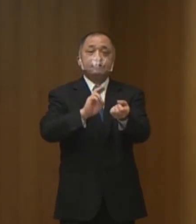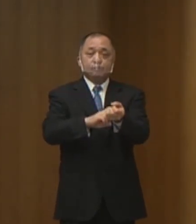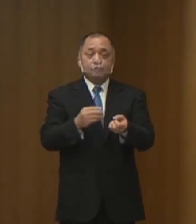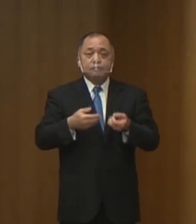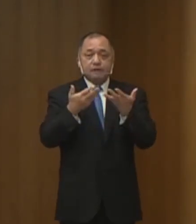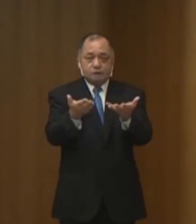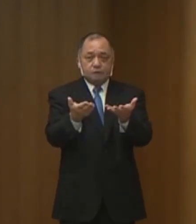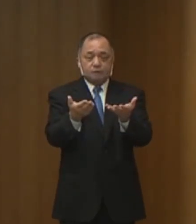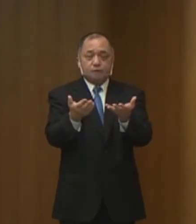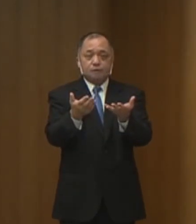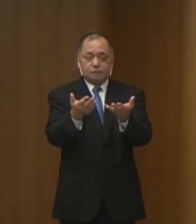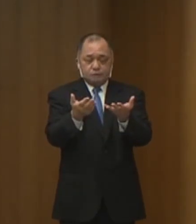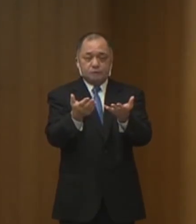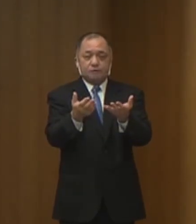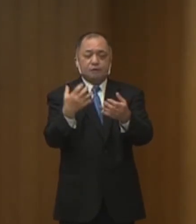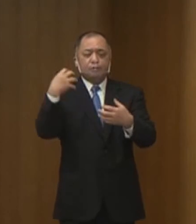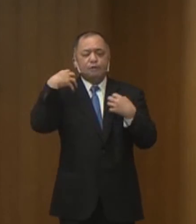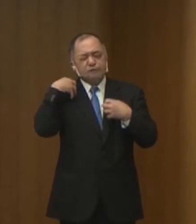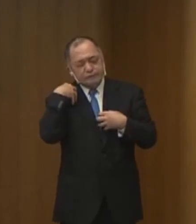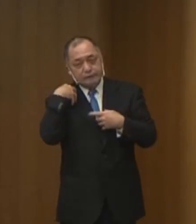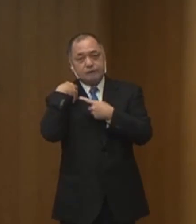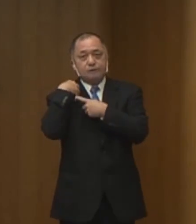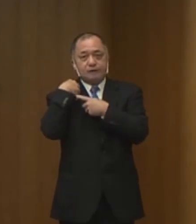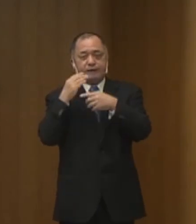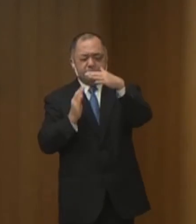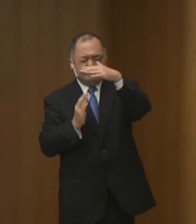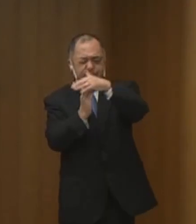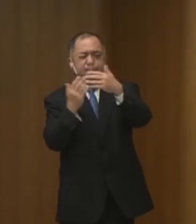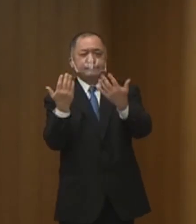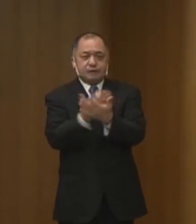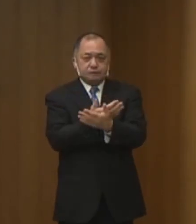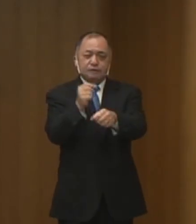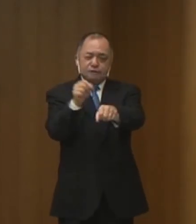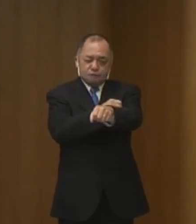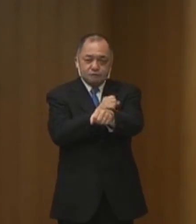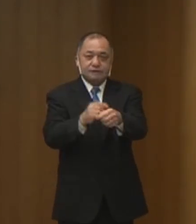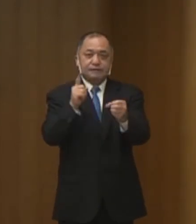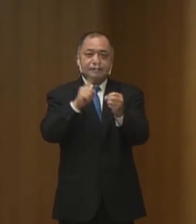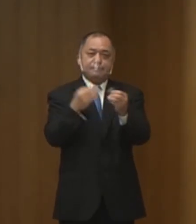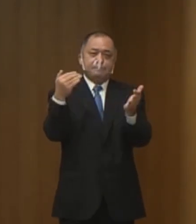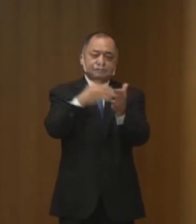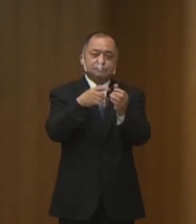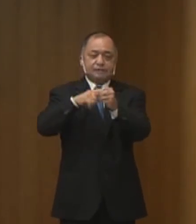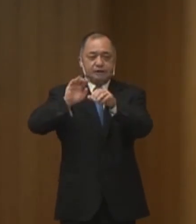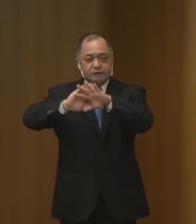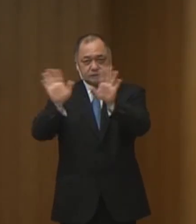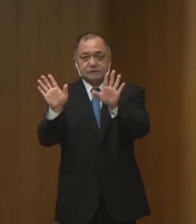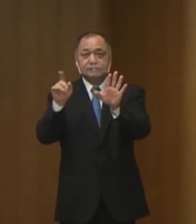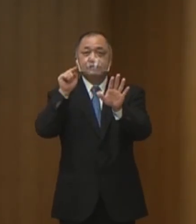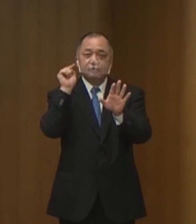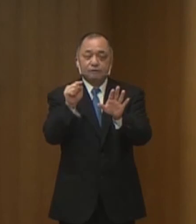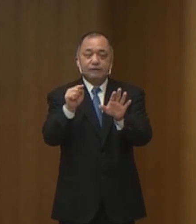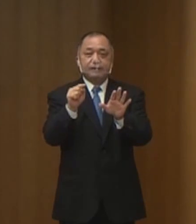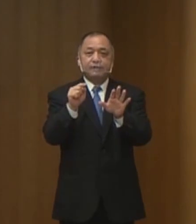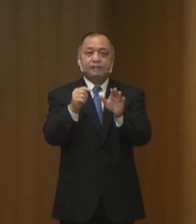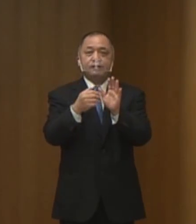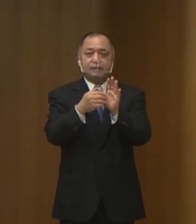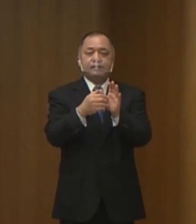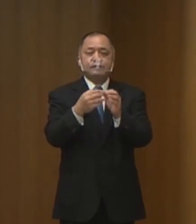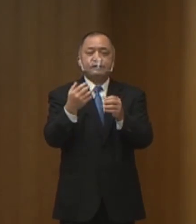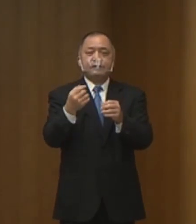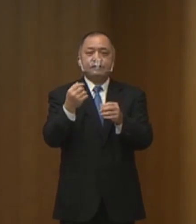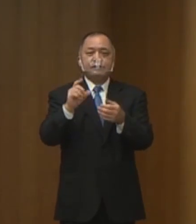ークというのはこれからだという状況がありまして、特に年末年始の医療崩壊、これを防いでいくということをしていかな